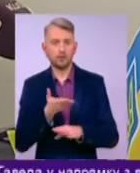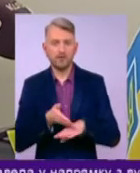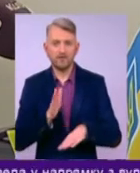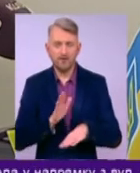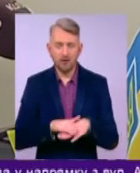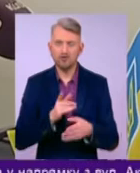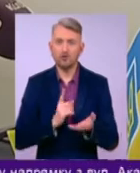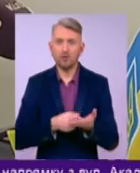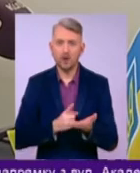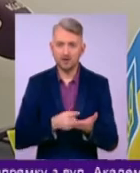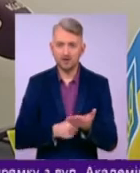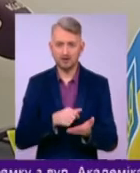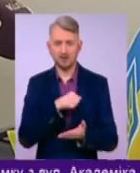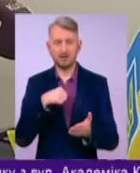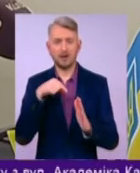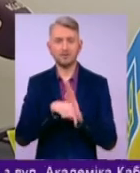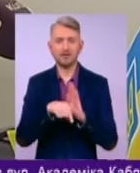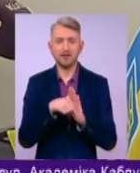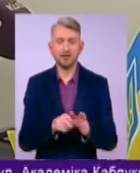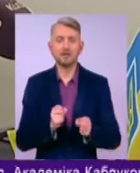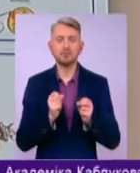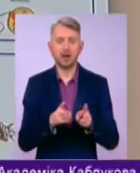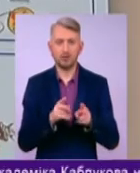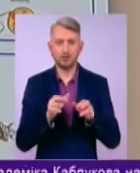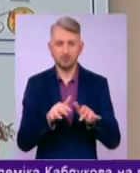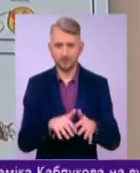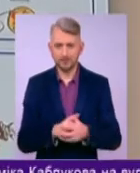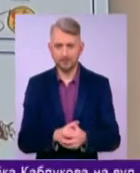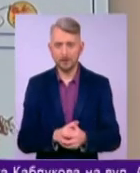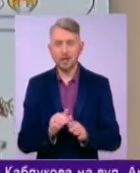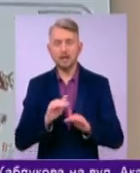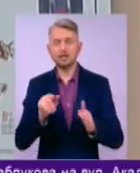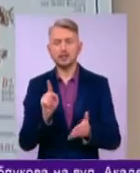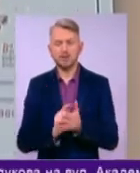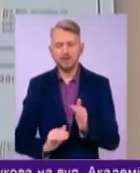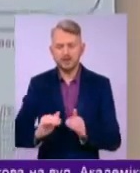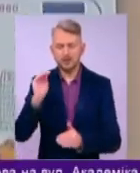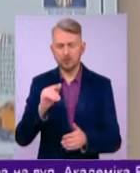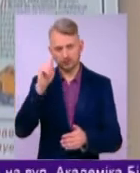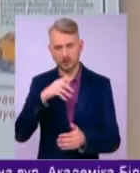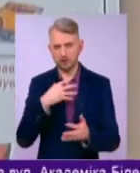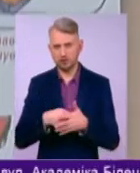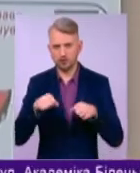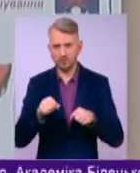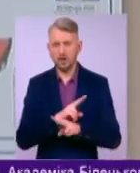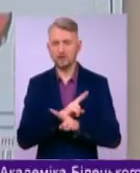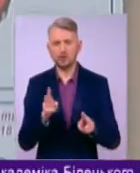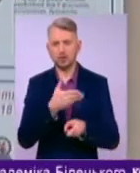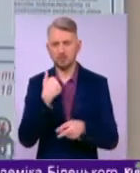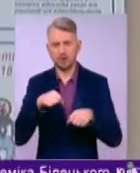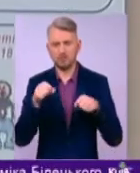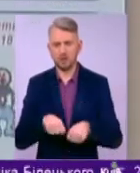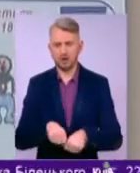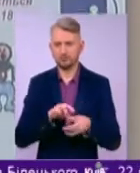просто довести сам склад кримінального правопорушення. Діти повинні змалечку знати свої права. Ніхто не має права завдавати болю,